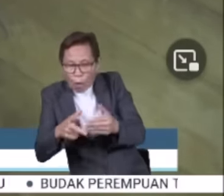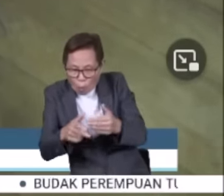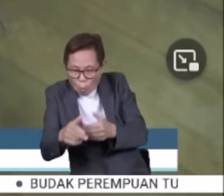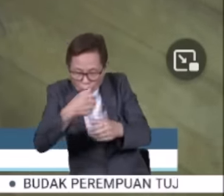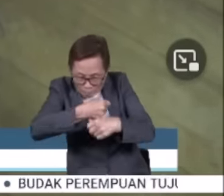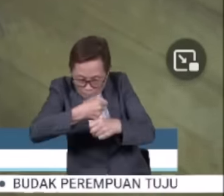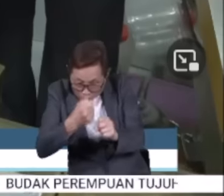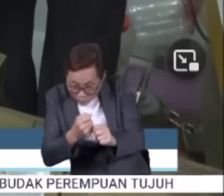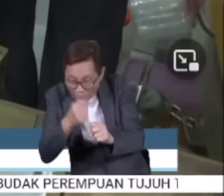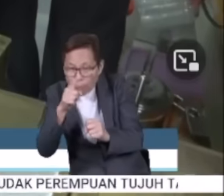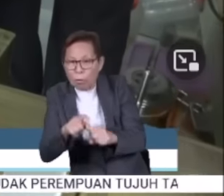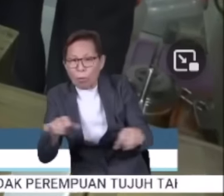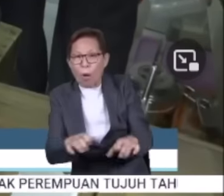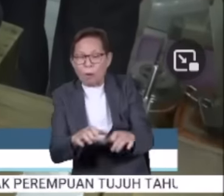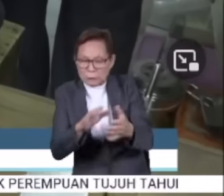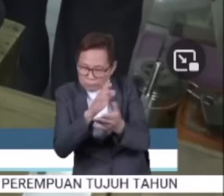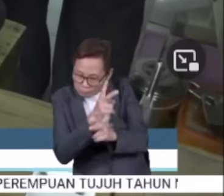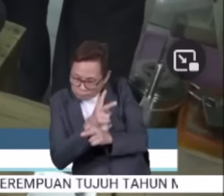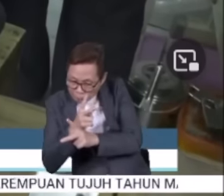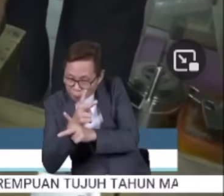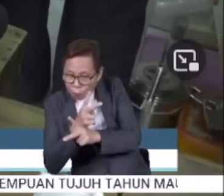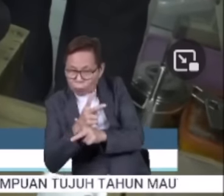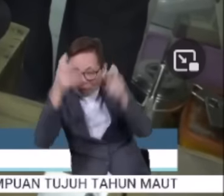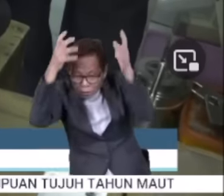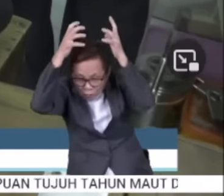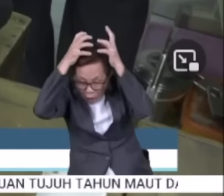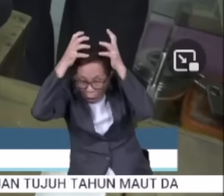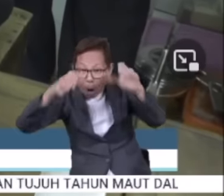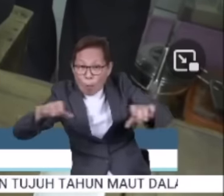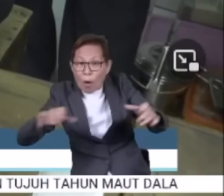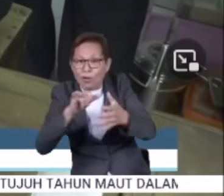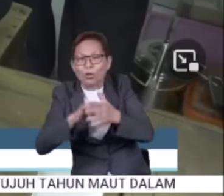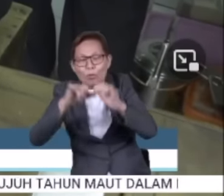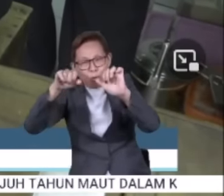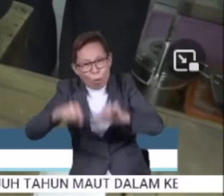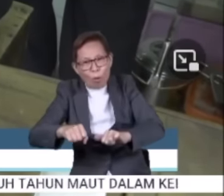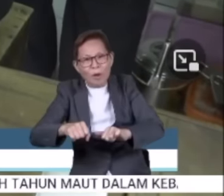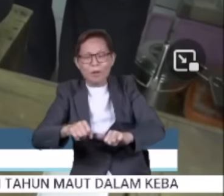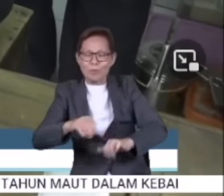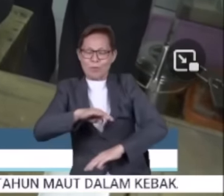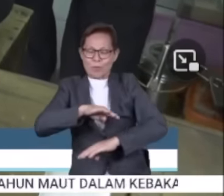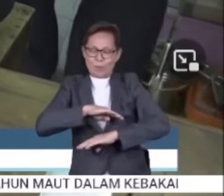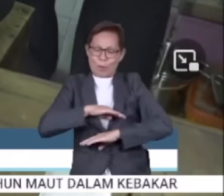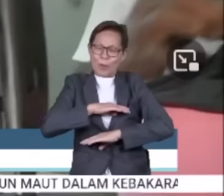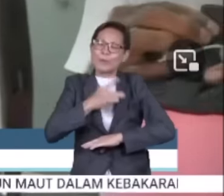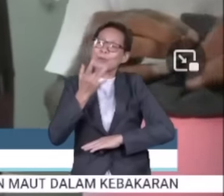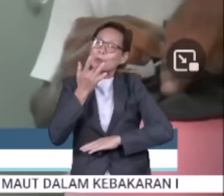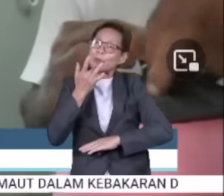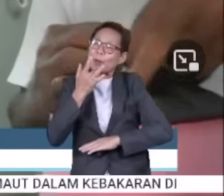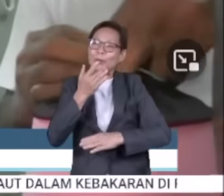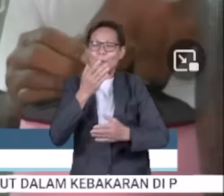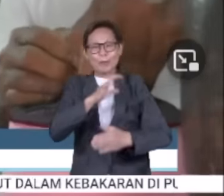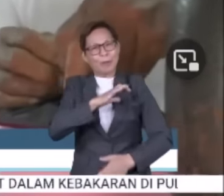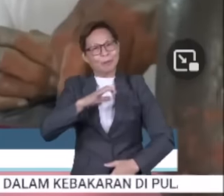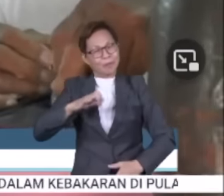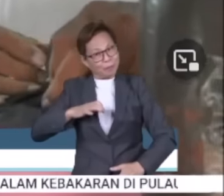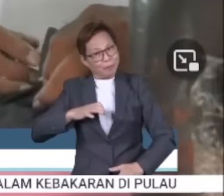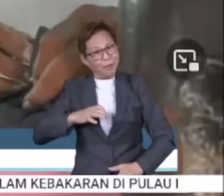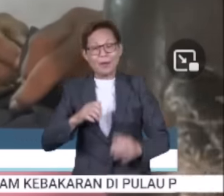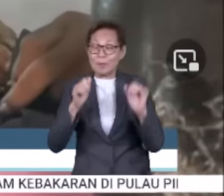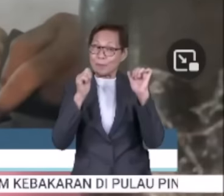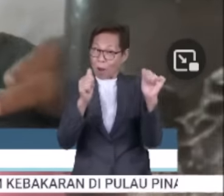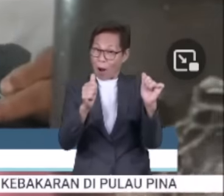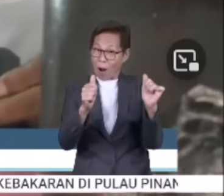membentuk perlu dibuat penuh teliti agar tarbus yang dihasilkan dapat memenuhi kepuasan dan citarasa pelanggan.